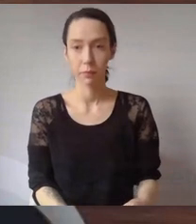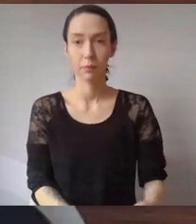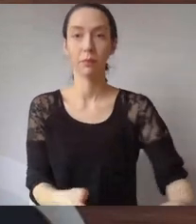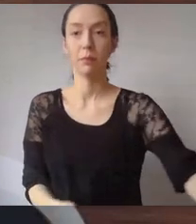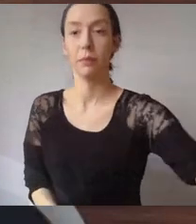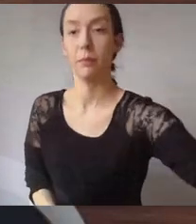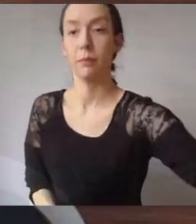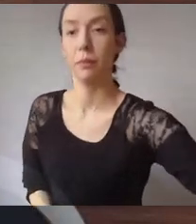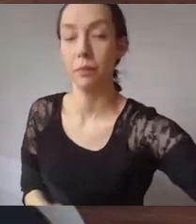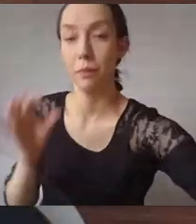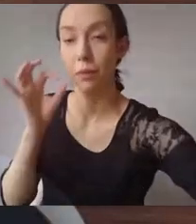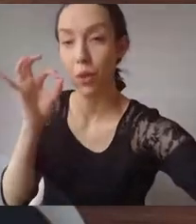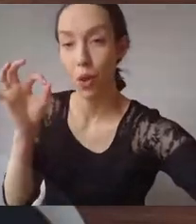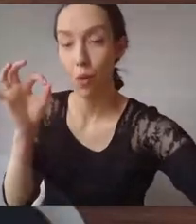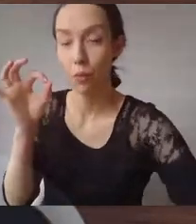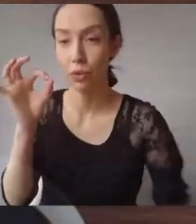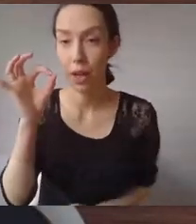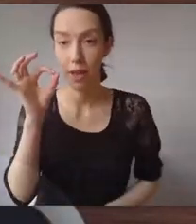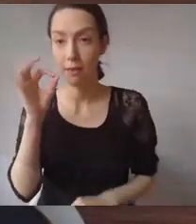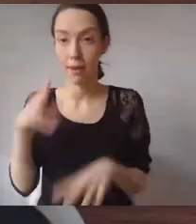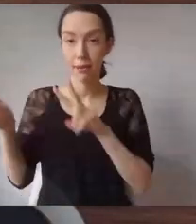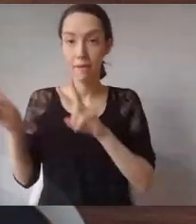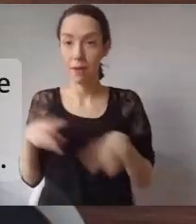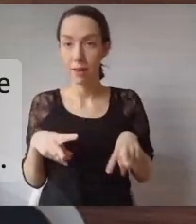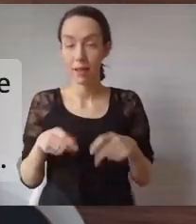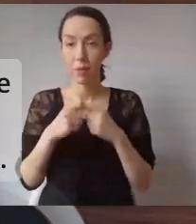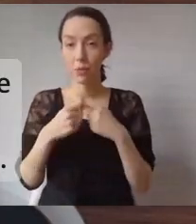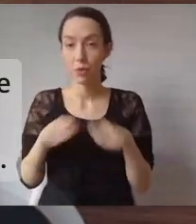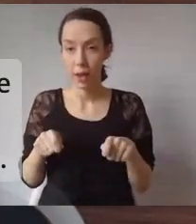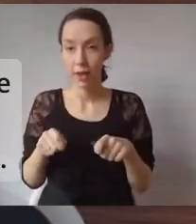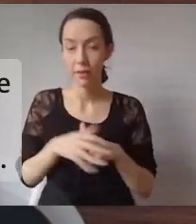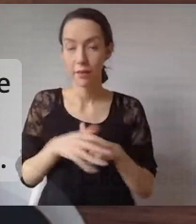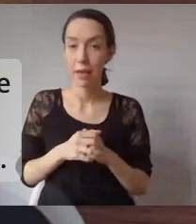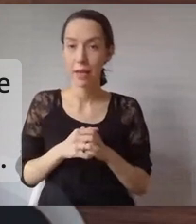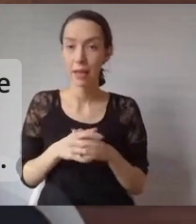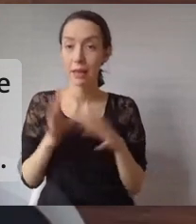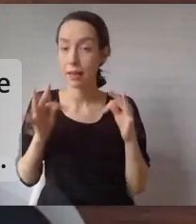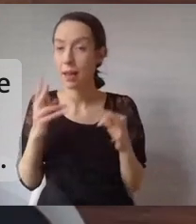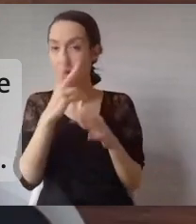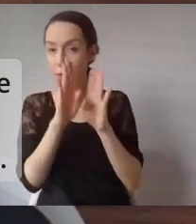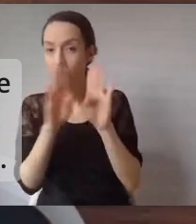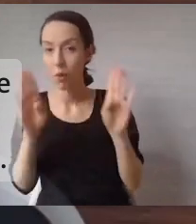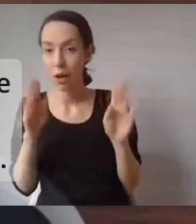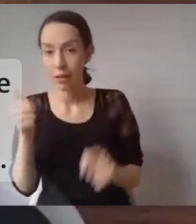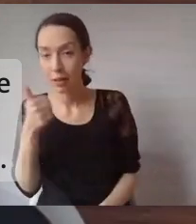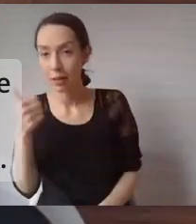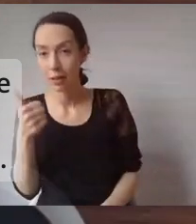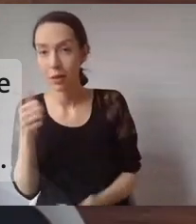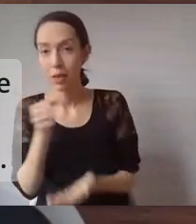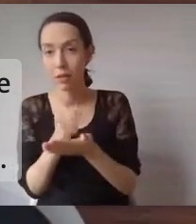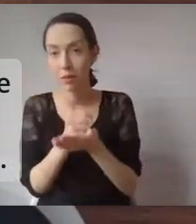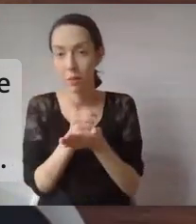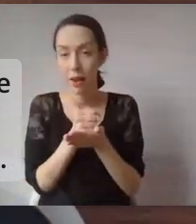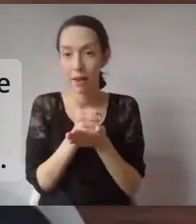Dobra, już wracam po krótkiej przerwie. I już pokażę jeszcze tą jedną rzecz, na którą